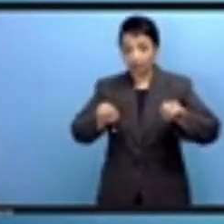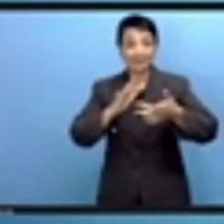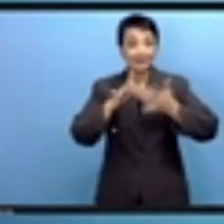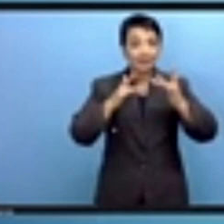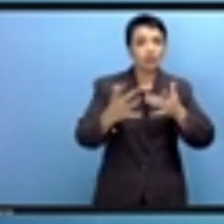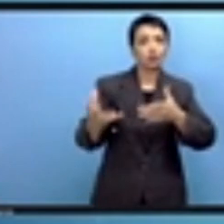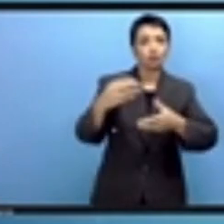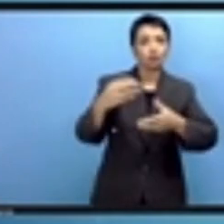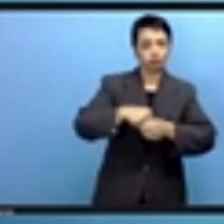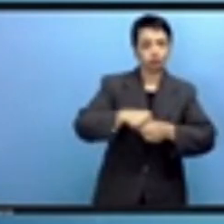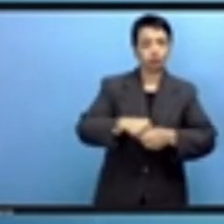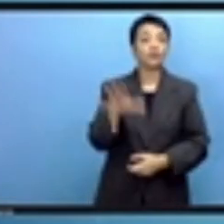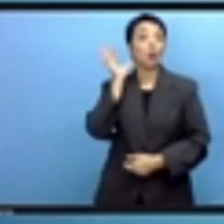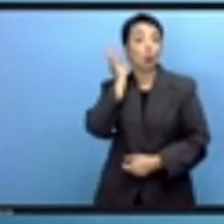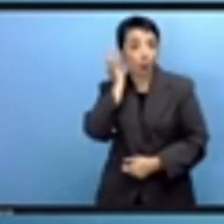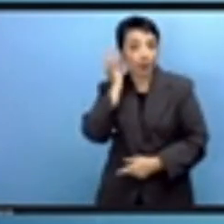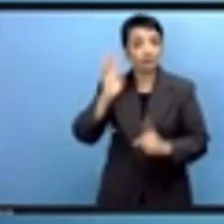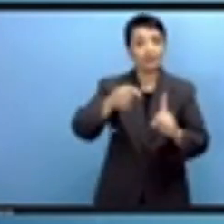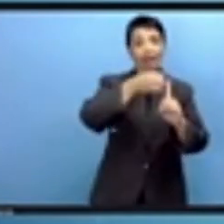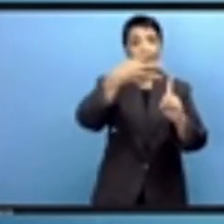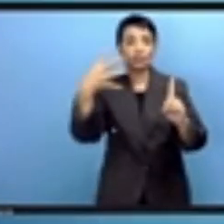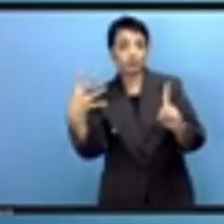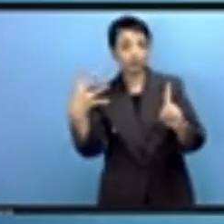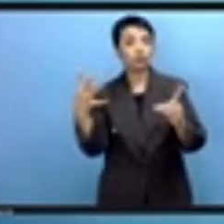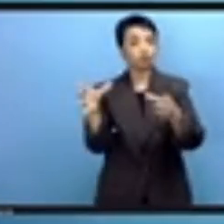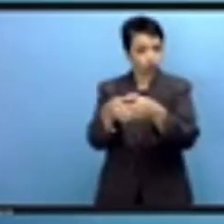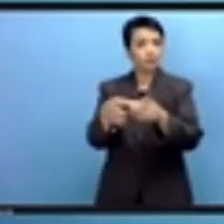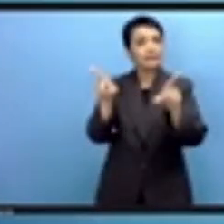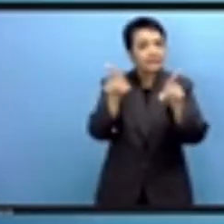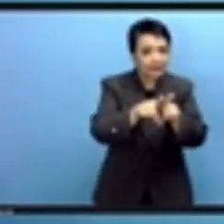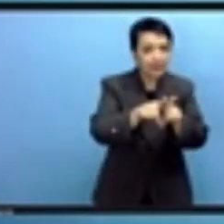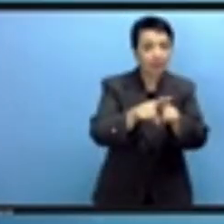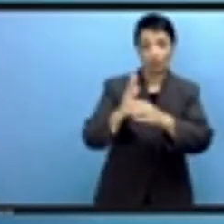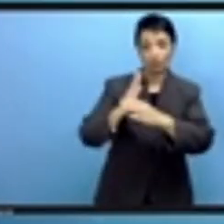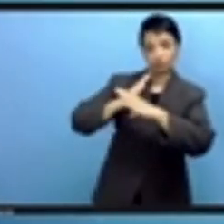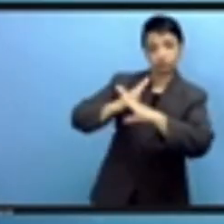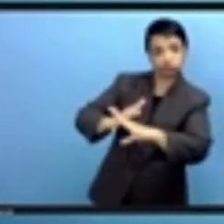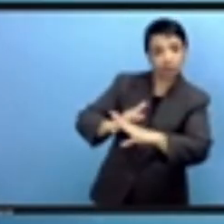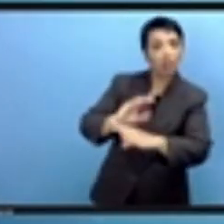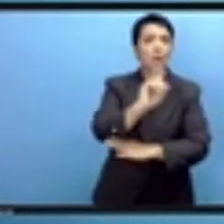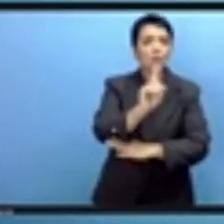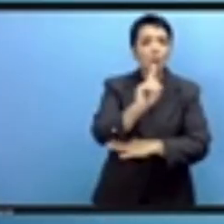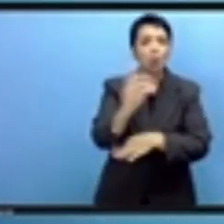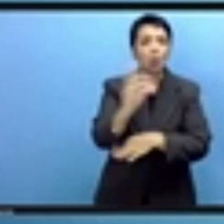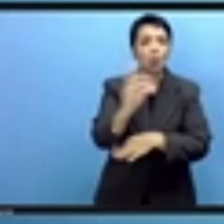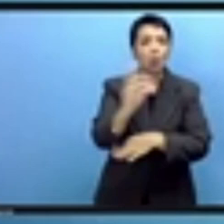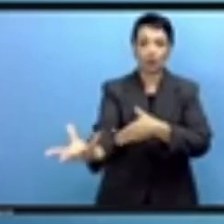的组织，他们需要参与到互联网的治理当中。